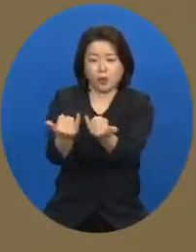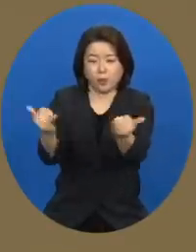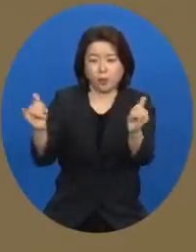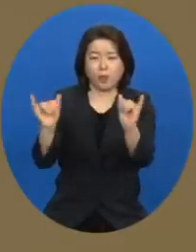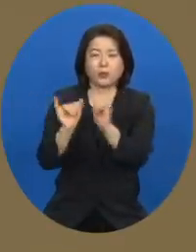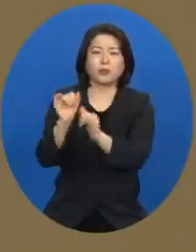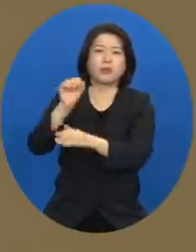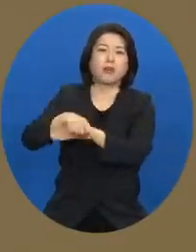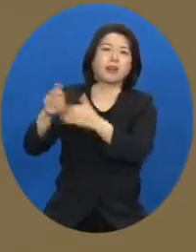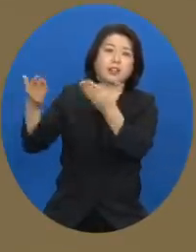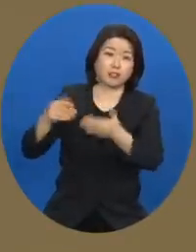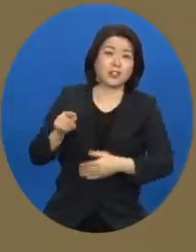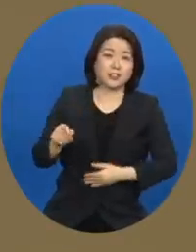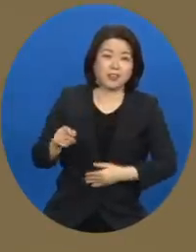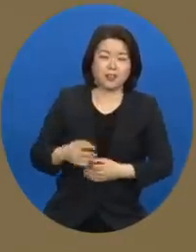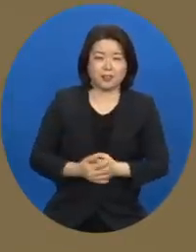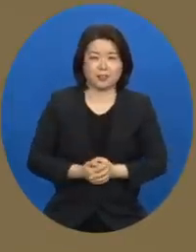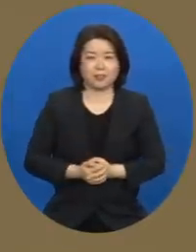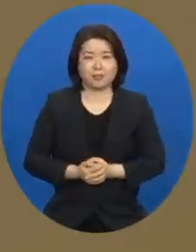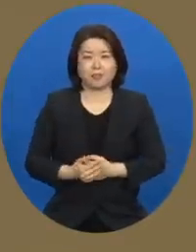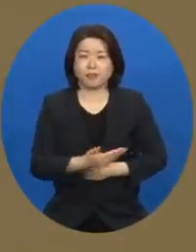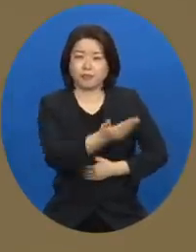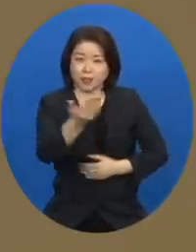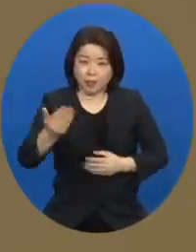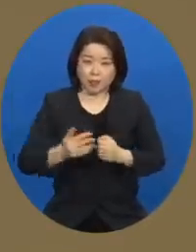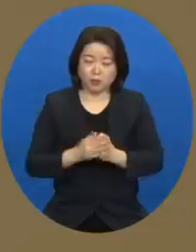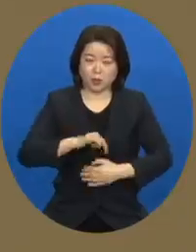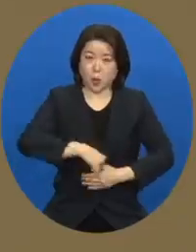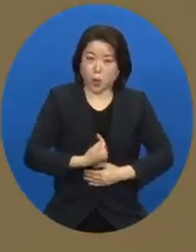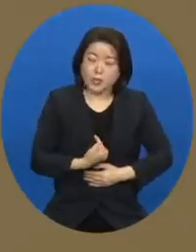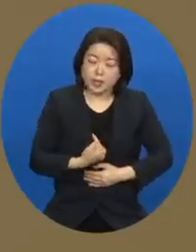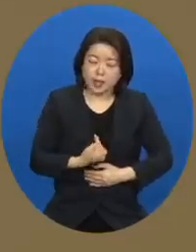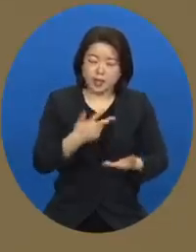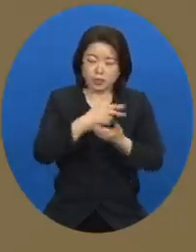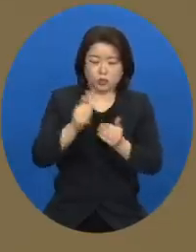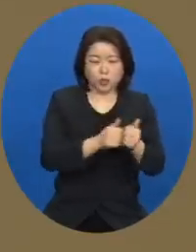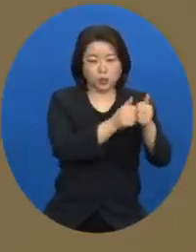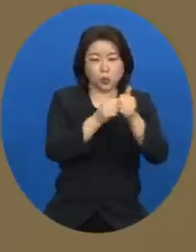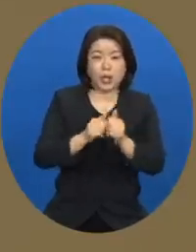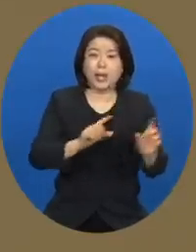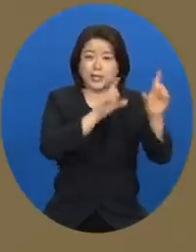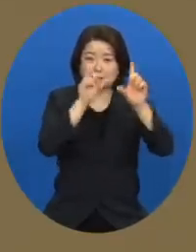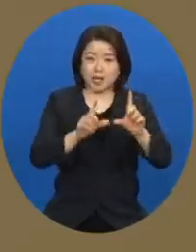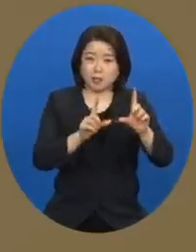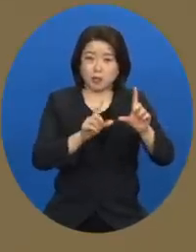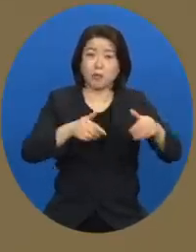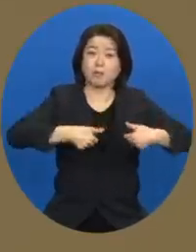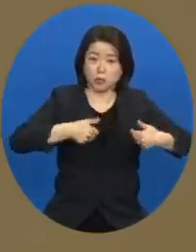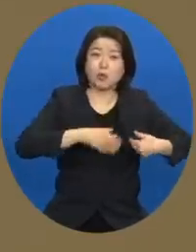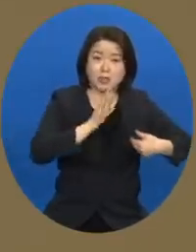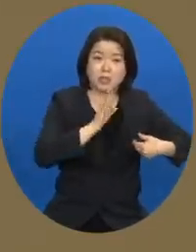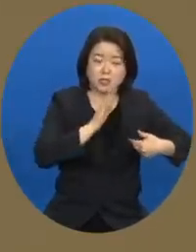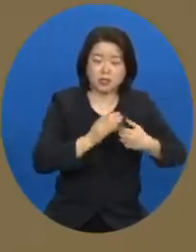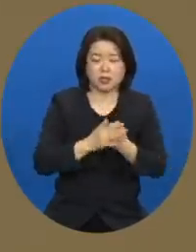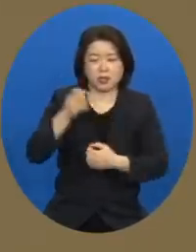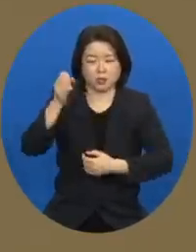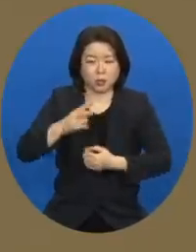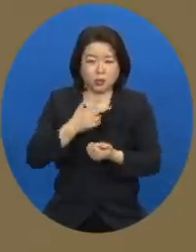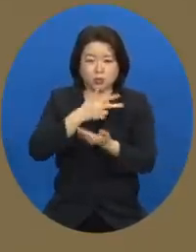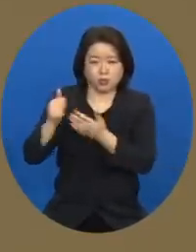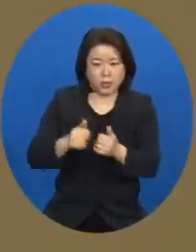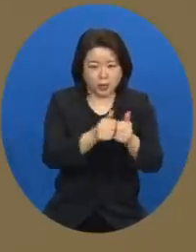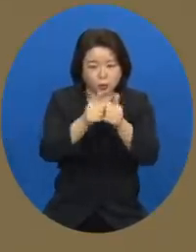겁니다. 여러분, 혼자서도 주님과 동행하는 삶을 살아야 하지만 주님과 동행하는